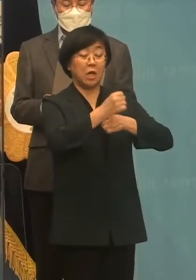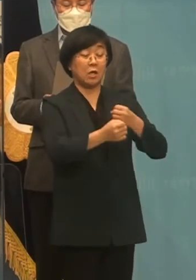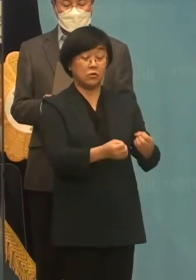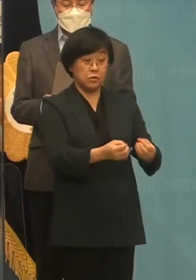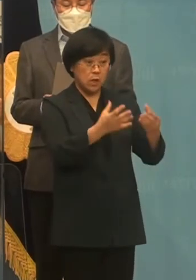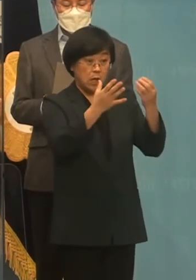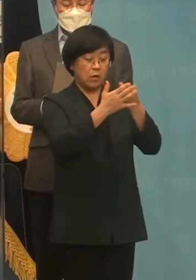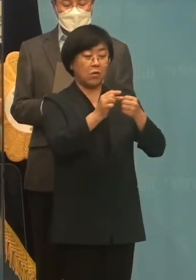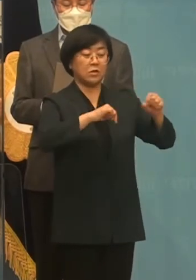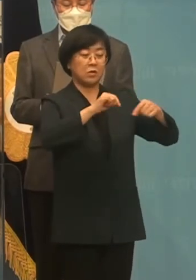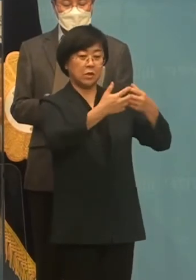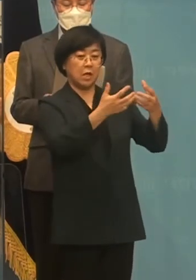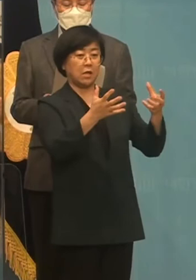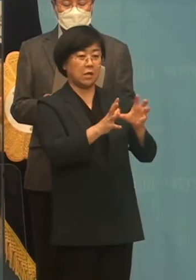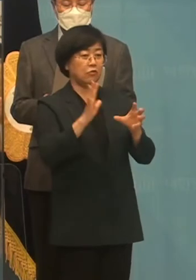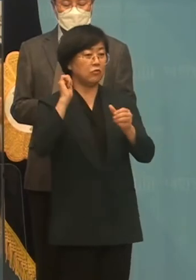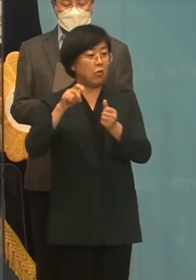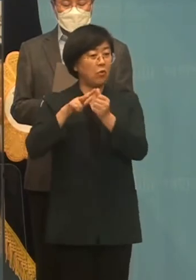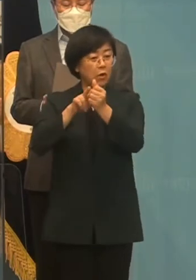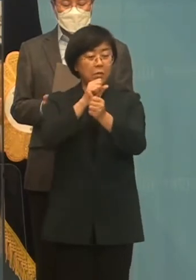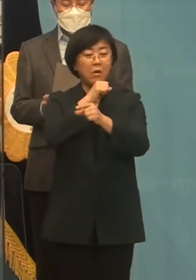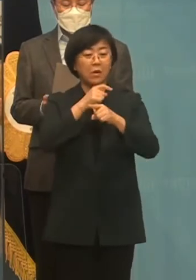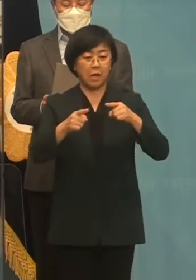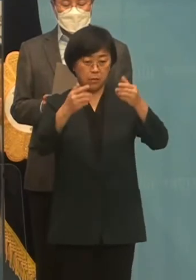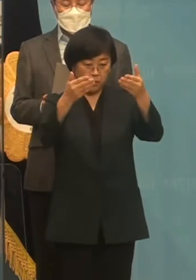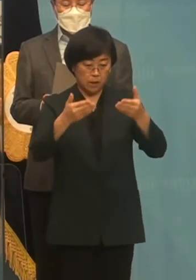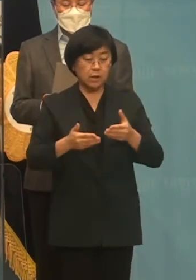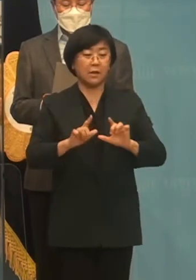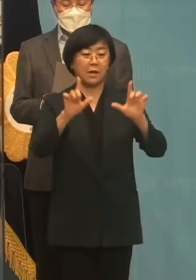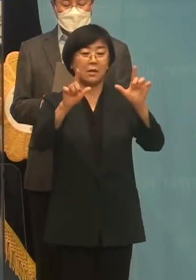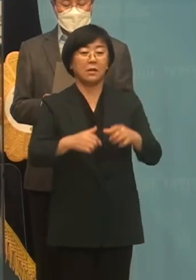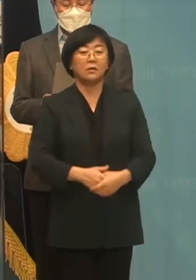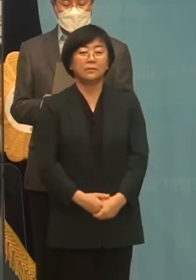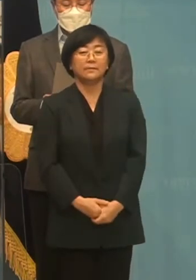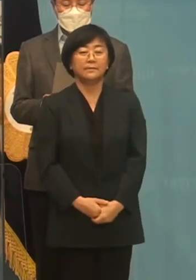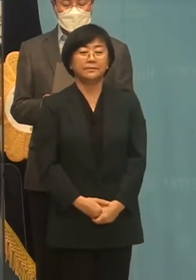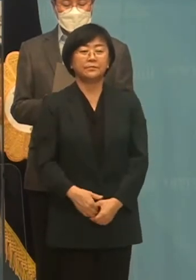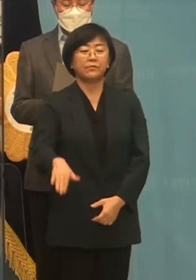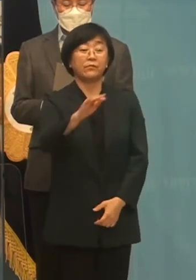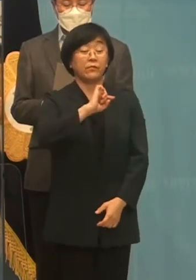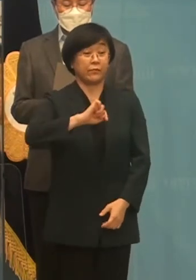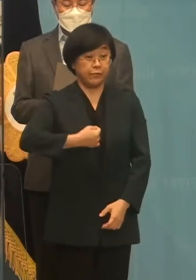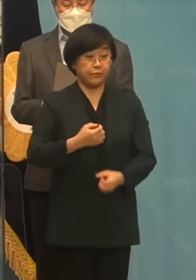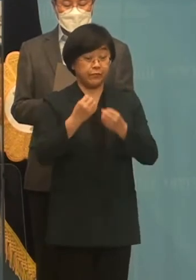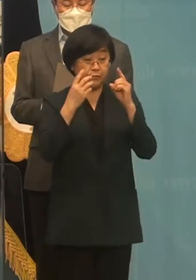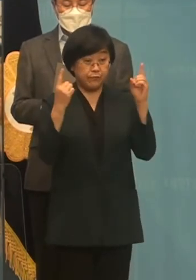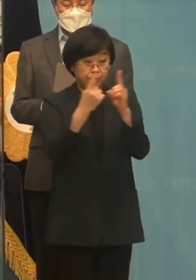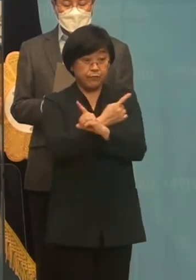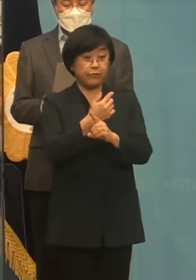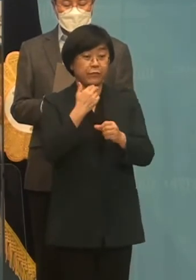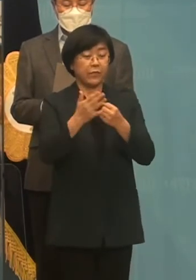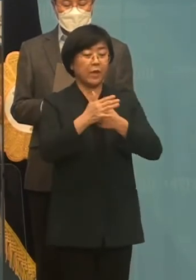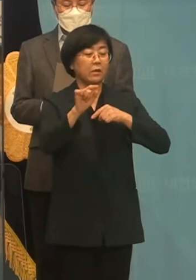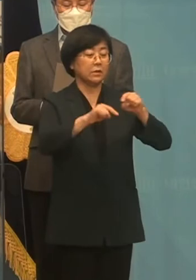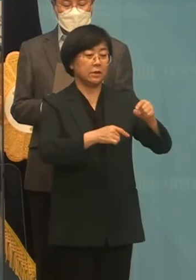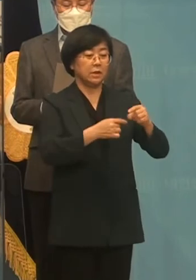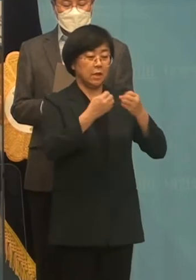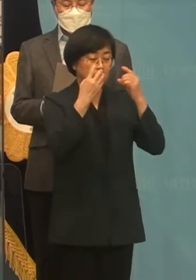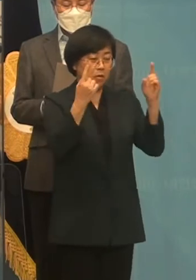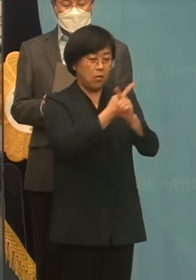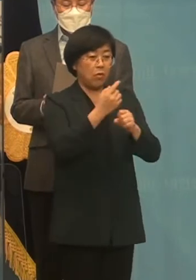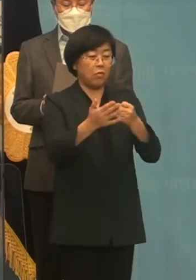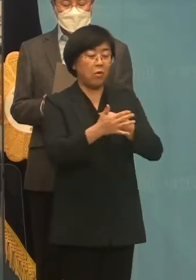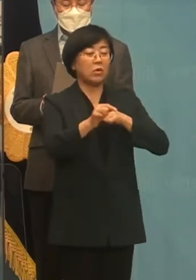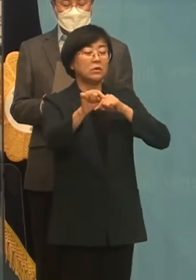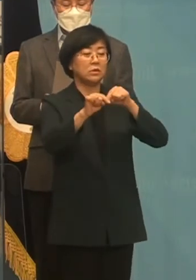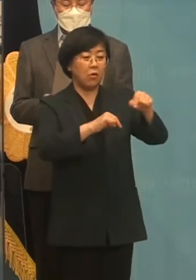대선 후보와 함께 국민에게 평가받는 날이기도 합니다. 우리가 스스로 쇄신하지 않으면 정치 개혁은 없고